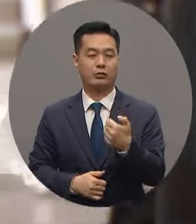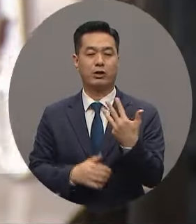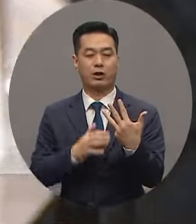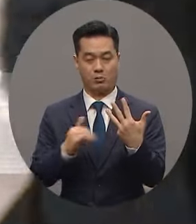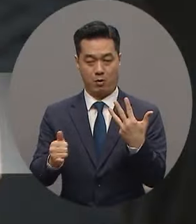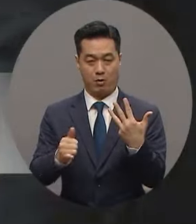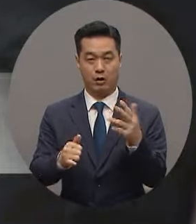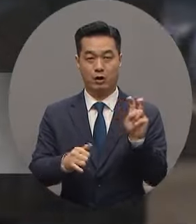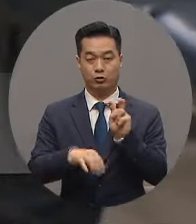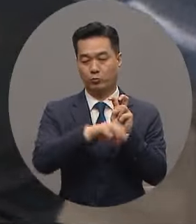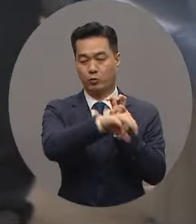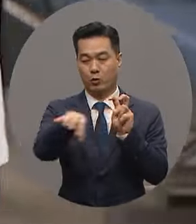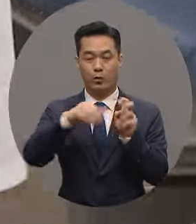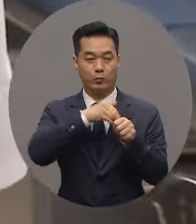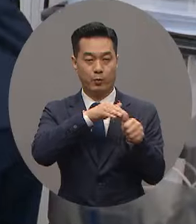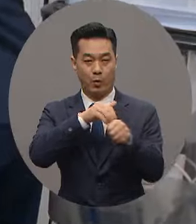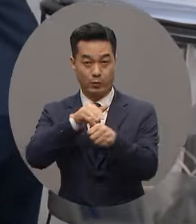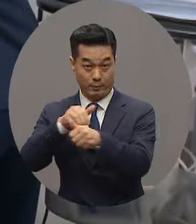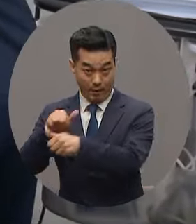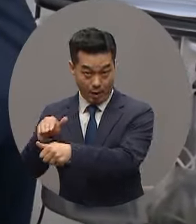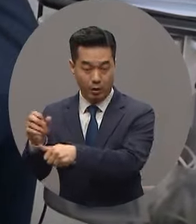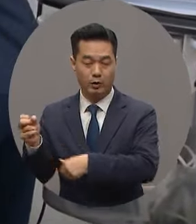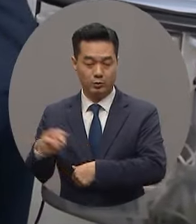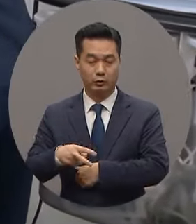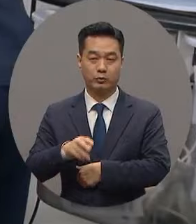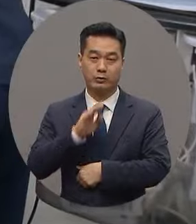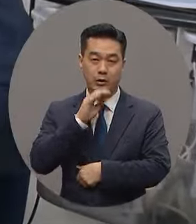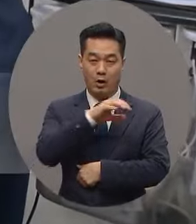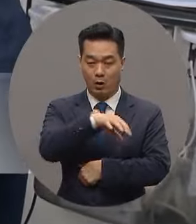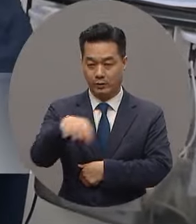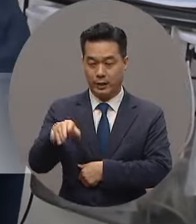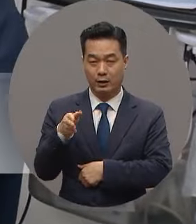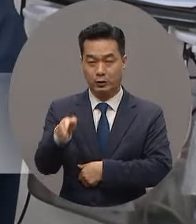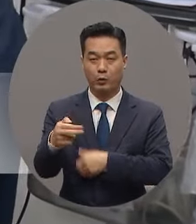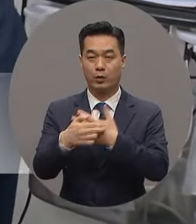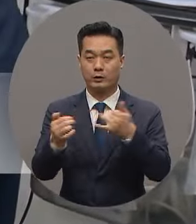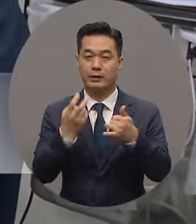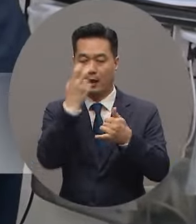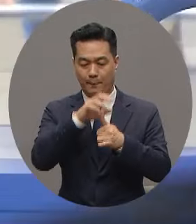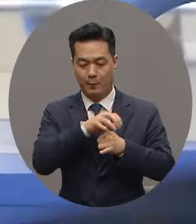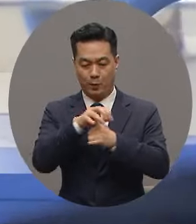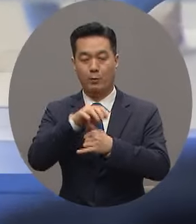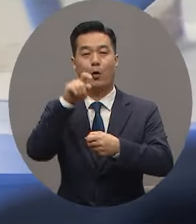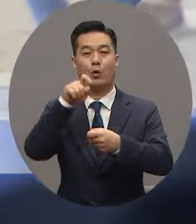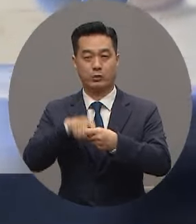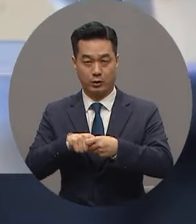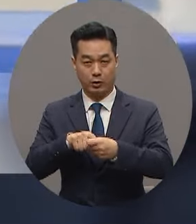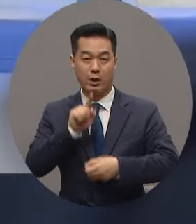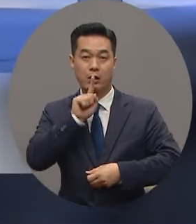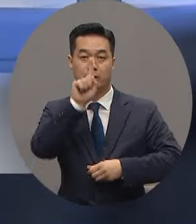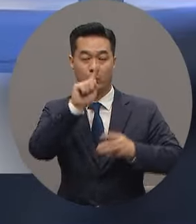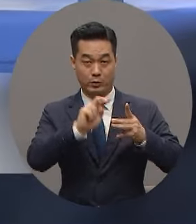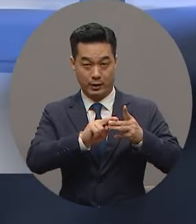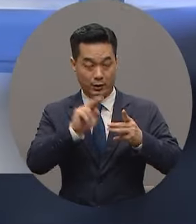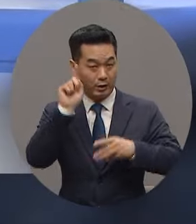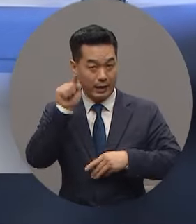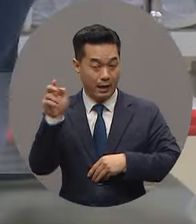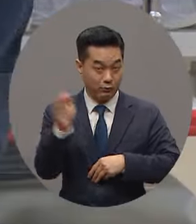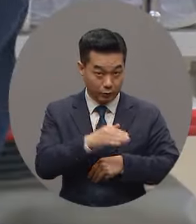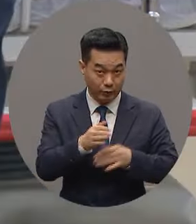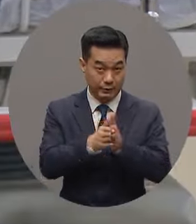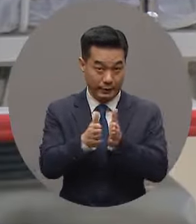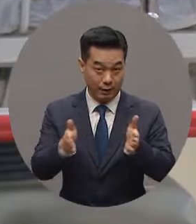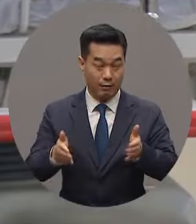종합병원에 합니다 을 호 위 전공의 보호 신고센터가 내일부터